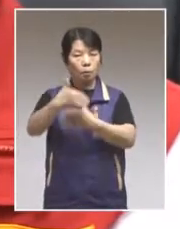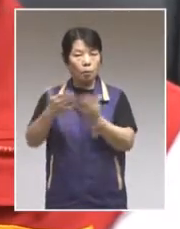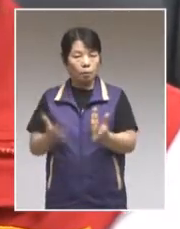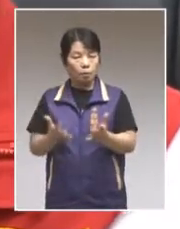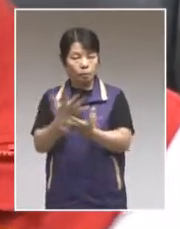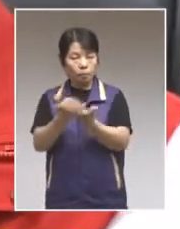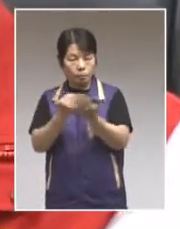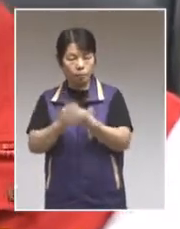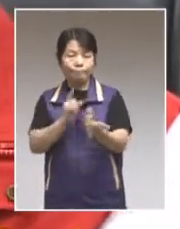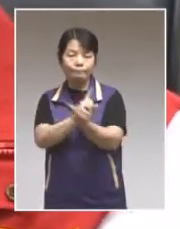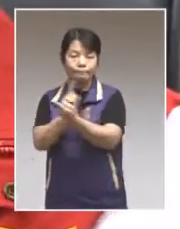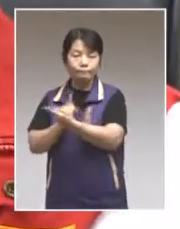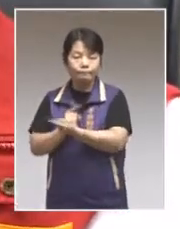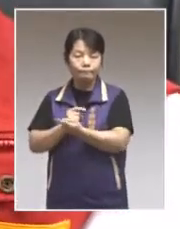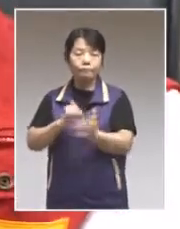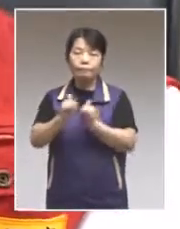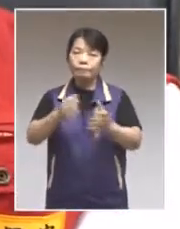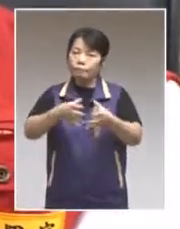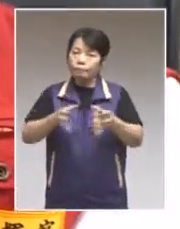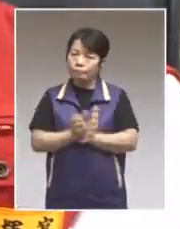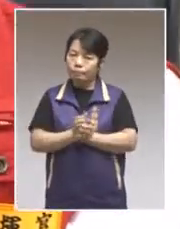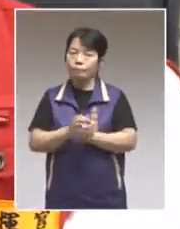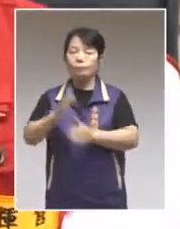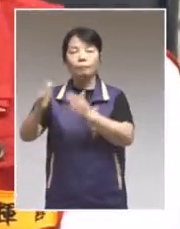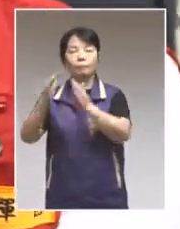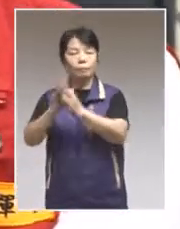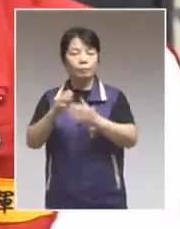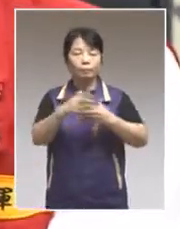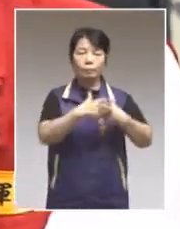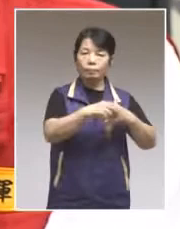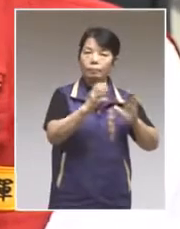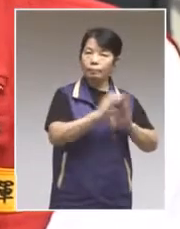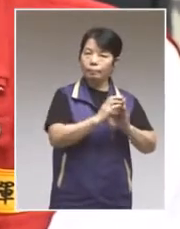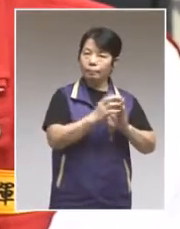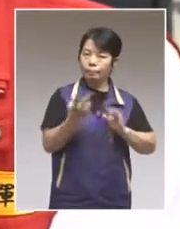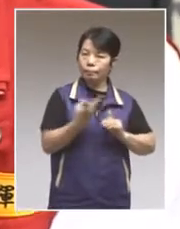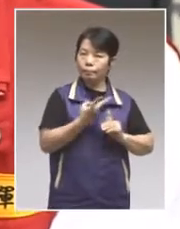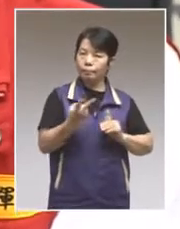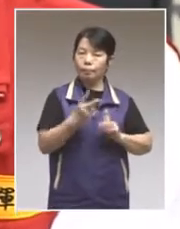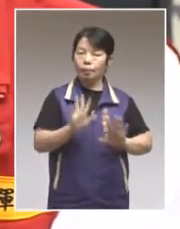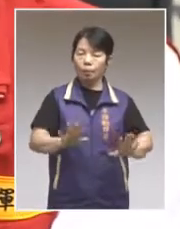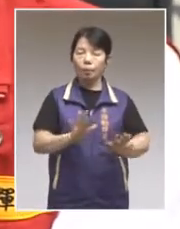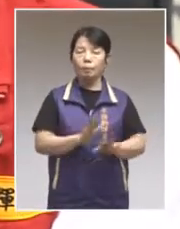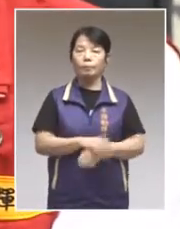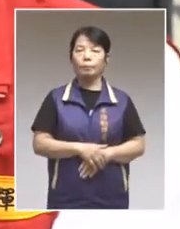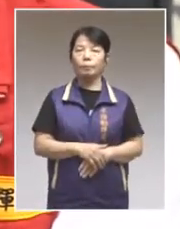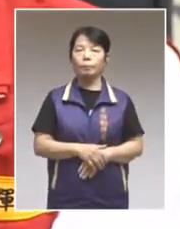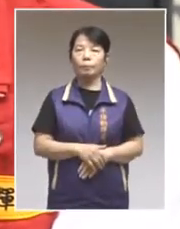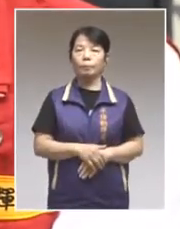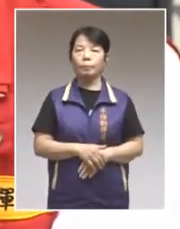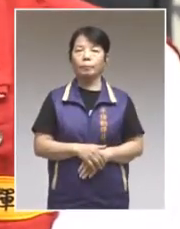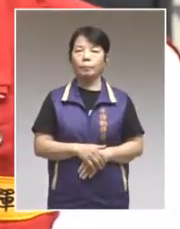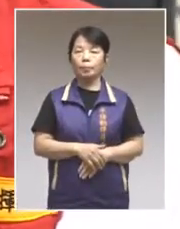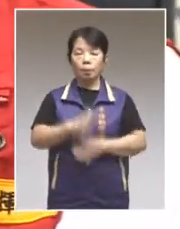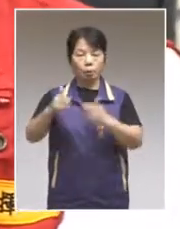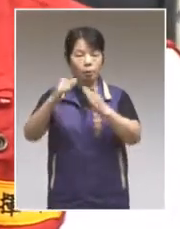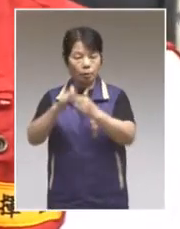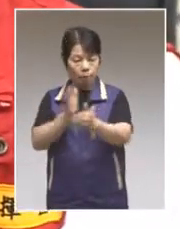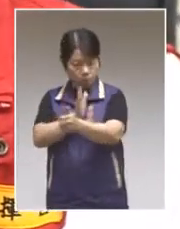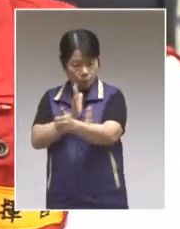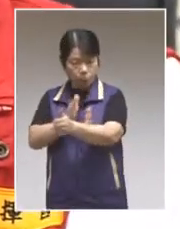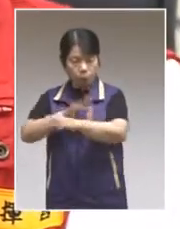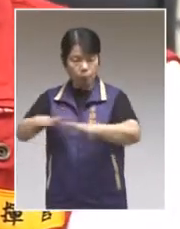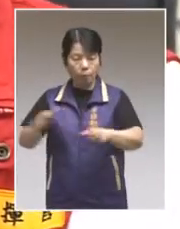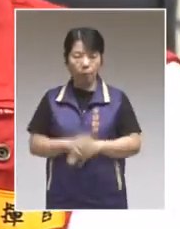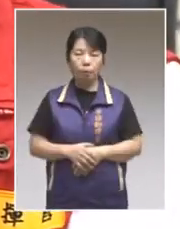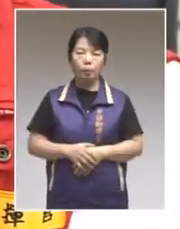密好友或社团，这个部分学校跟我们卫生局，好，那 会来进行这个学校的议调，好，假如同